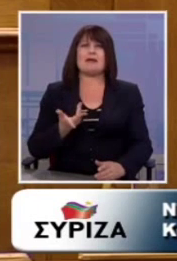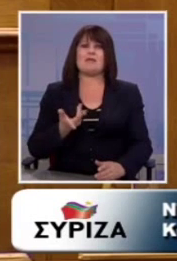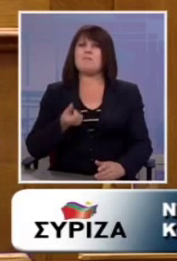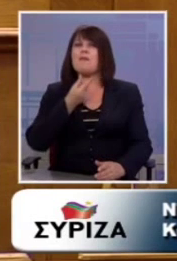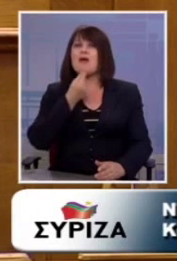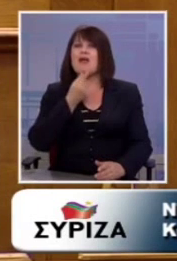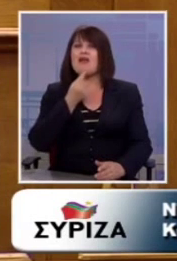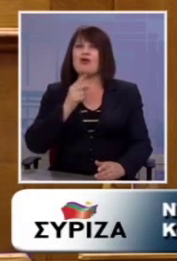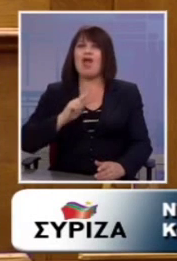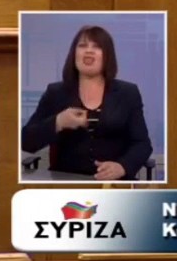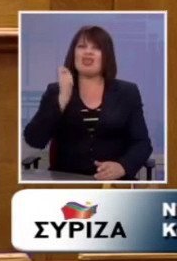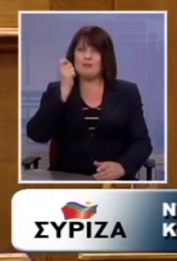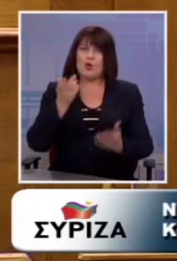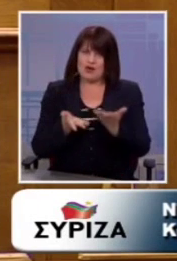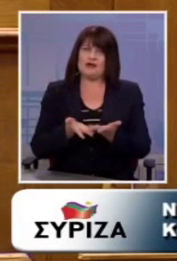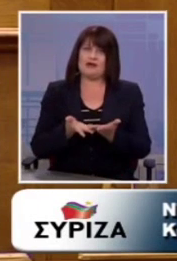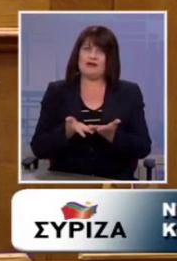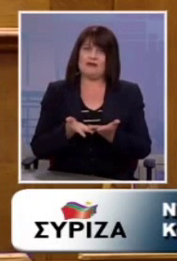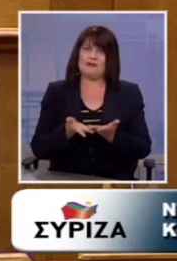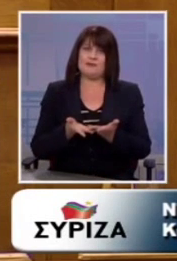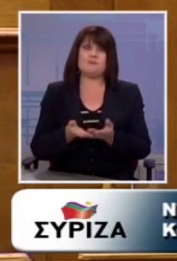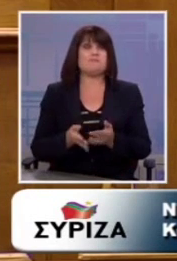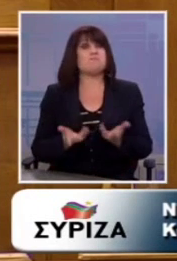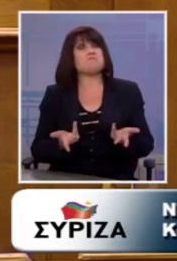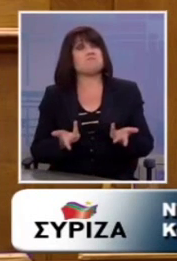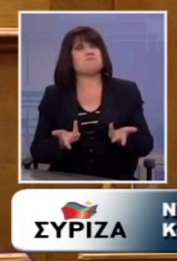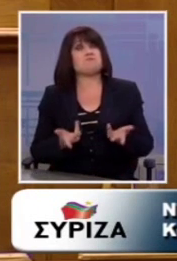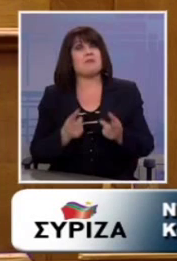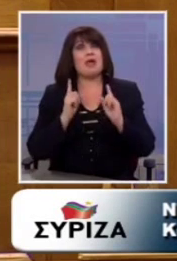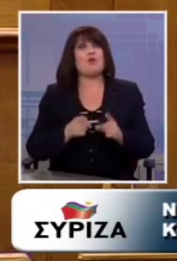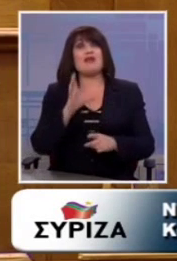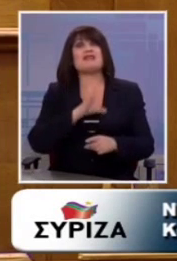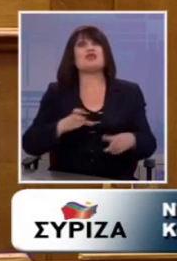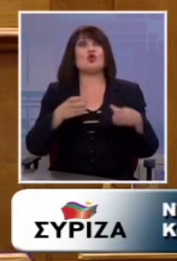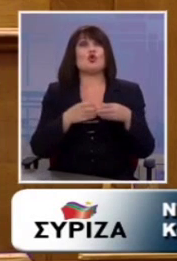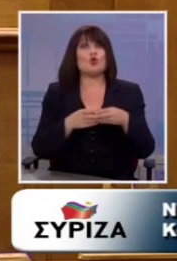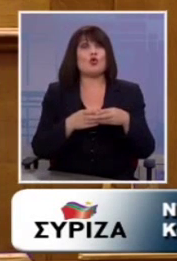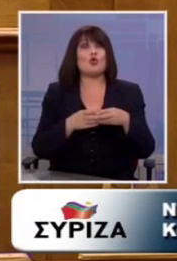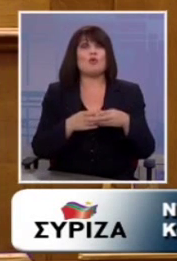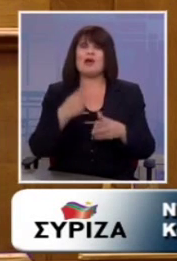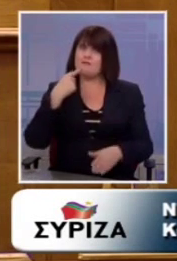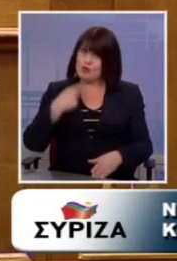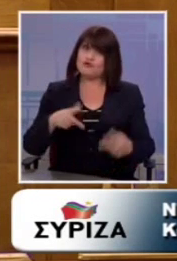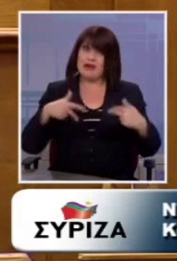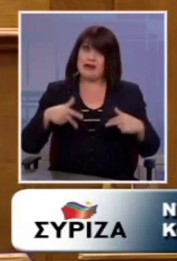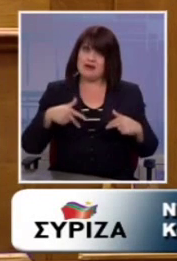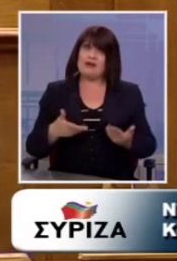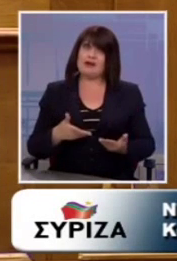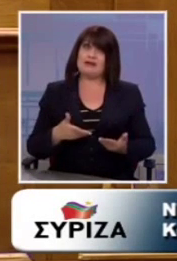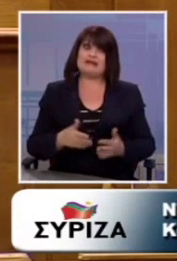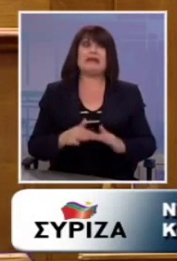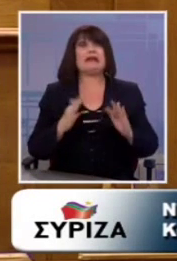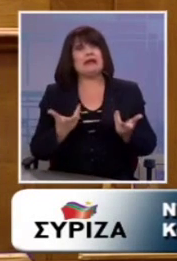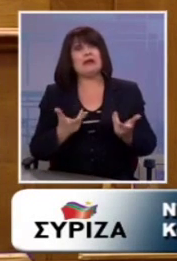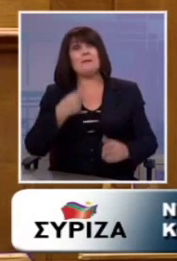ευκολία αντιπολιτευτισμού εδώ? Άραγε η απόφαση του Eurogroup προσβάλλει την κυβέρνηση? Μήπως